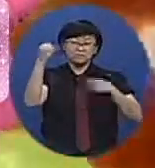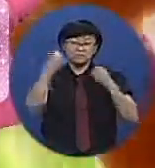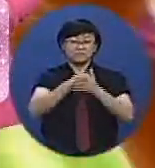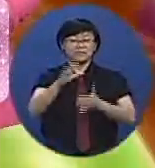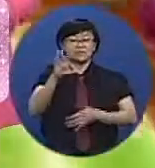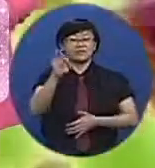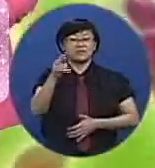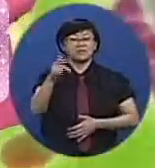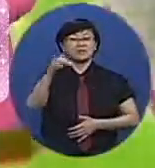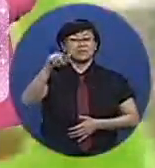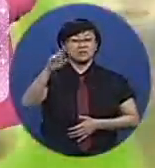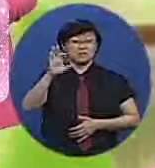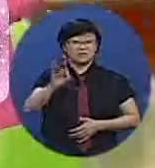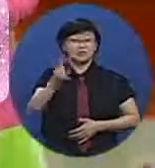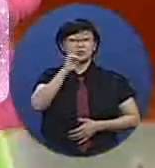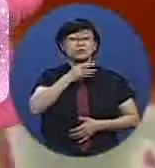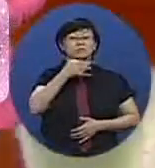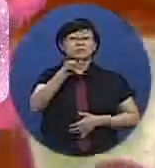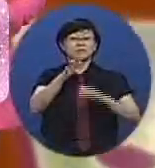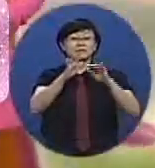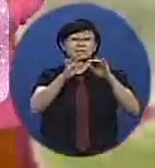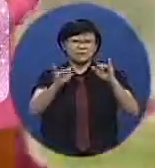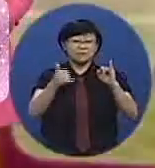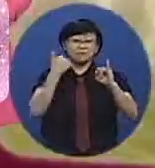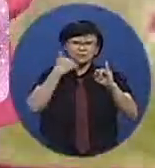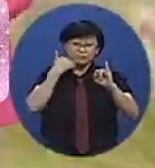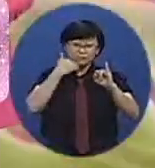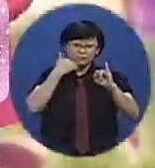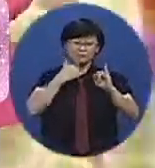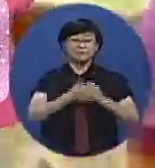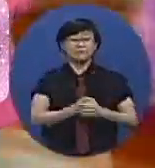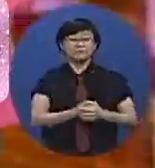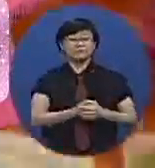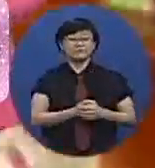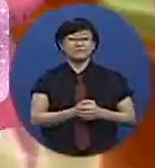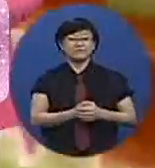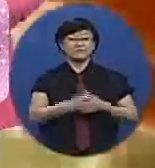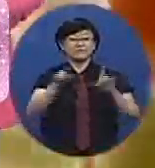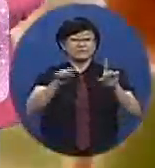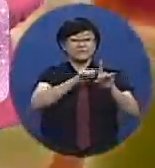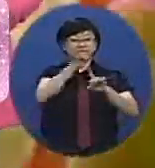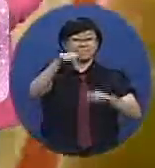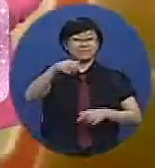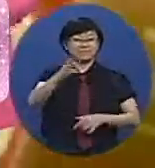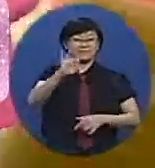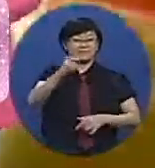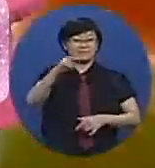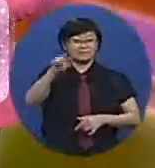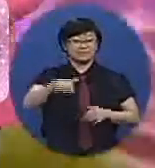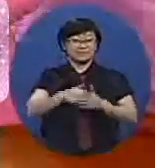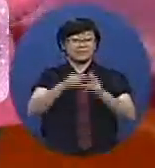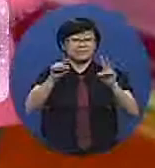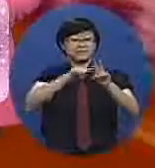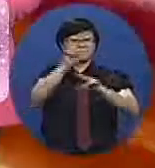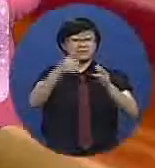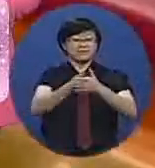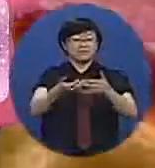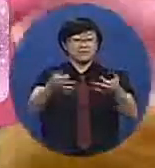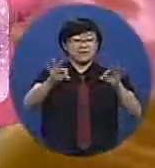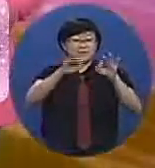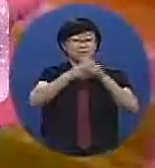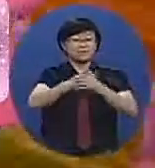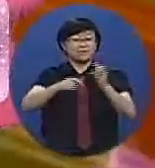춤추며 연정 등을 히트시킨 가수는 누구일까요? 1번 개운수, 2번